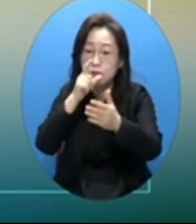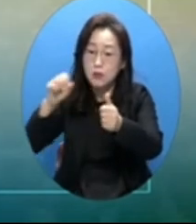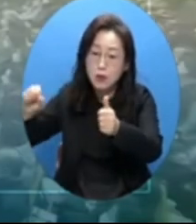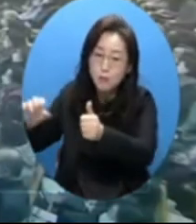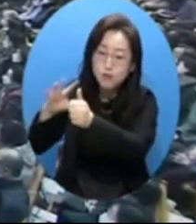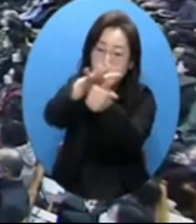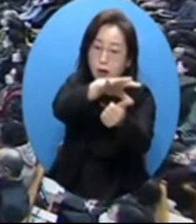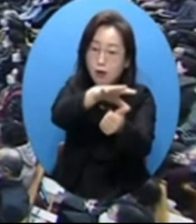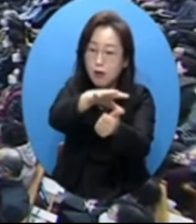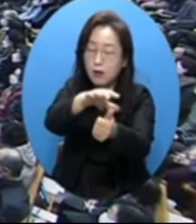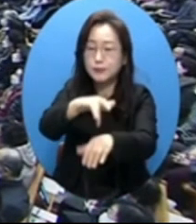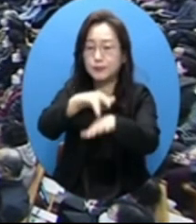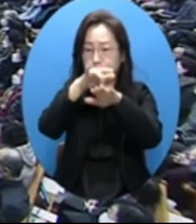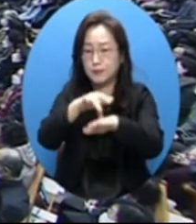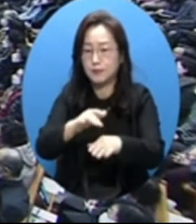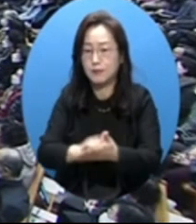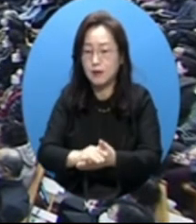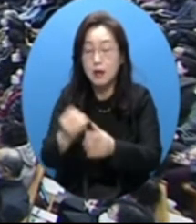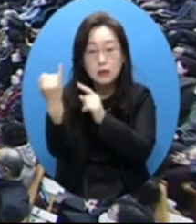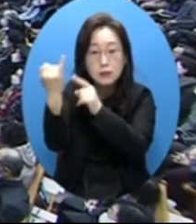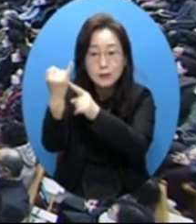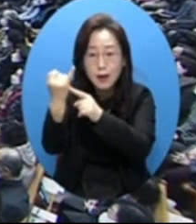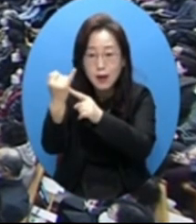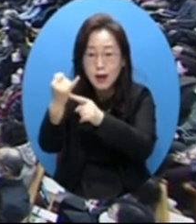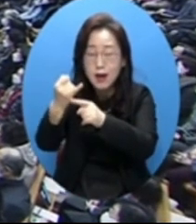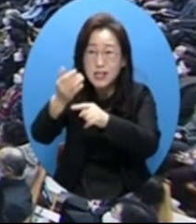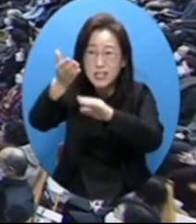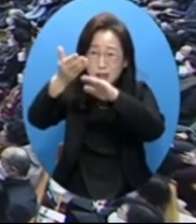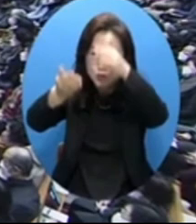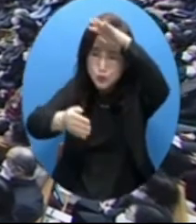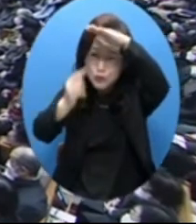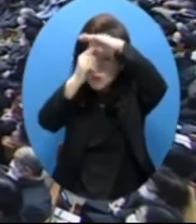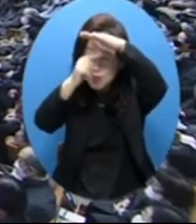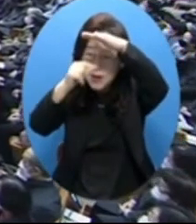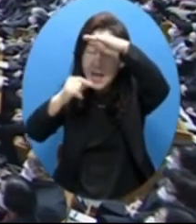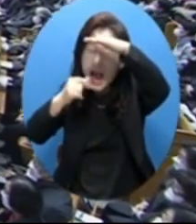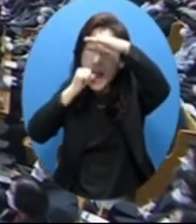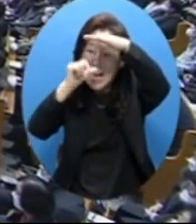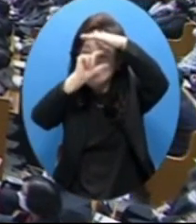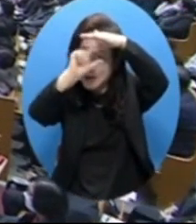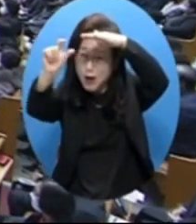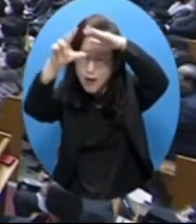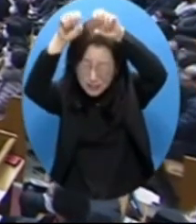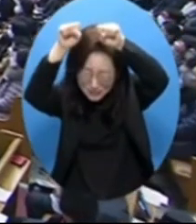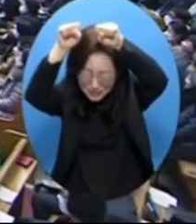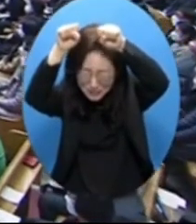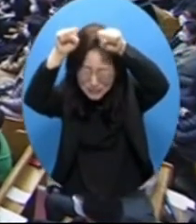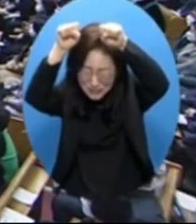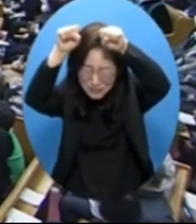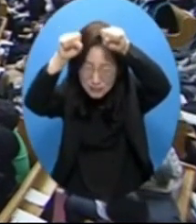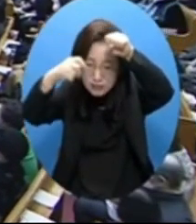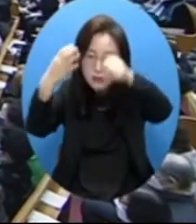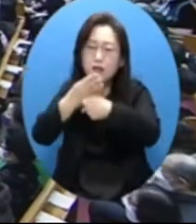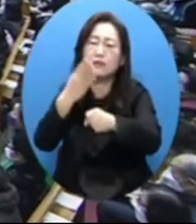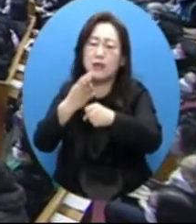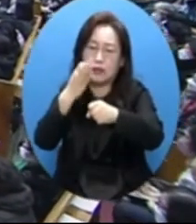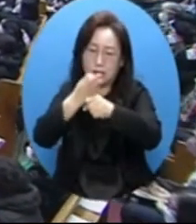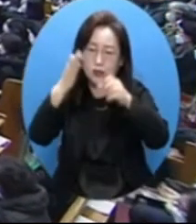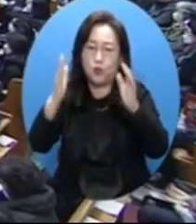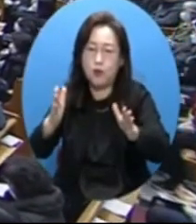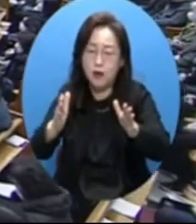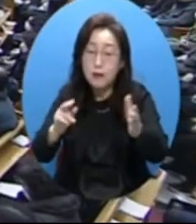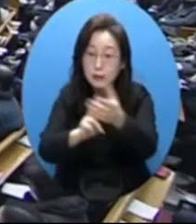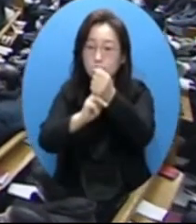버렸습니다 김 집사님은 천장 파이프를 붙들고 14시간을 버틴 끝에 기적적으로 생존했습니다 그러나 사로가